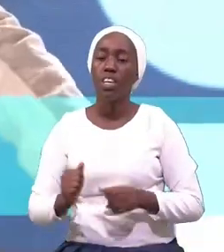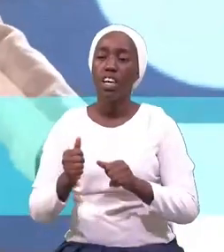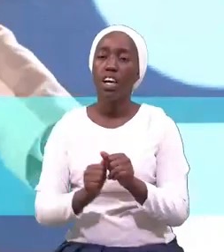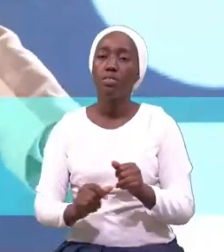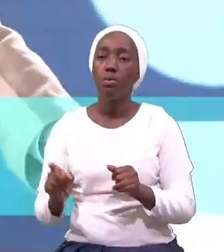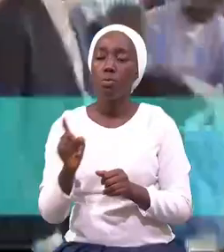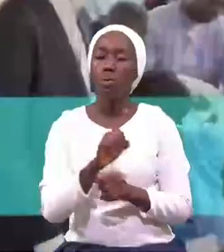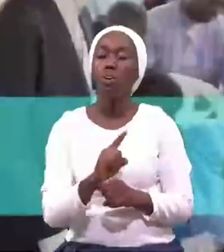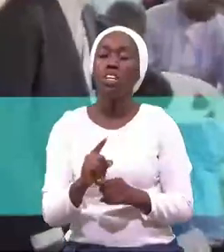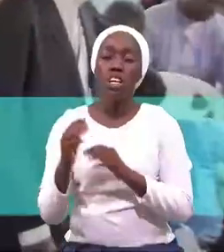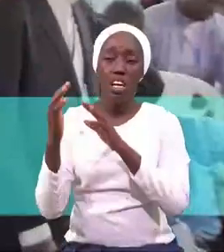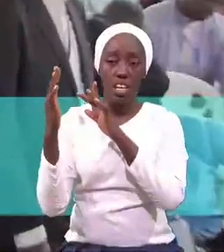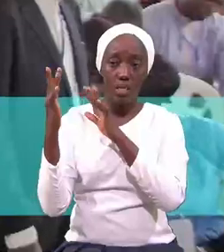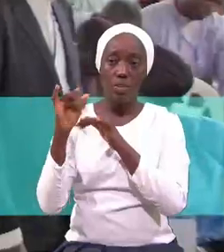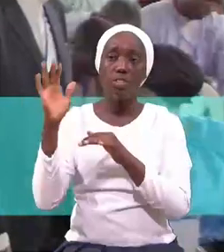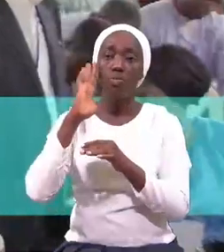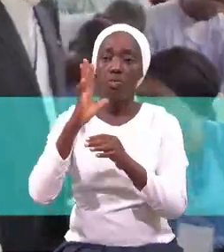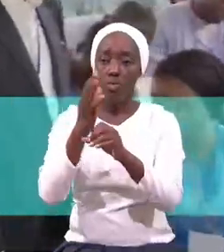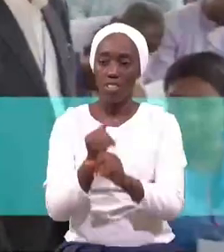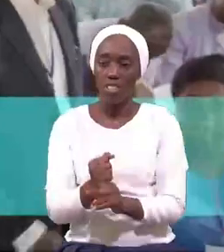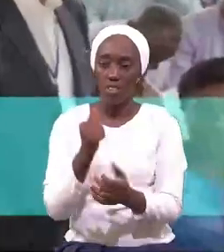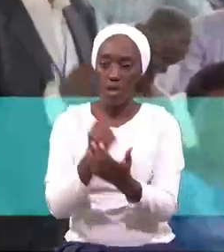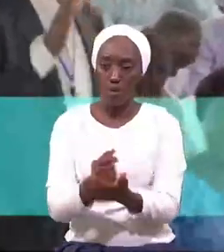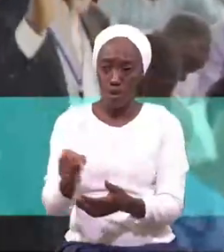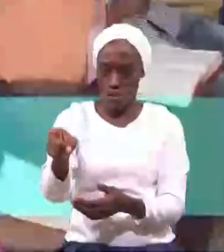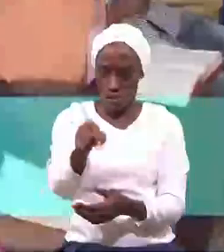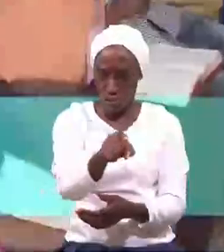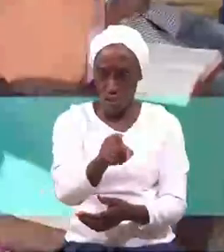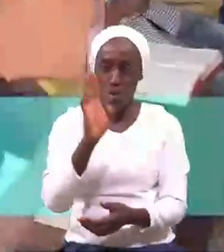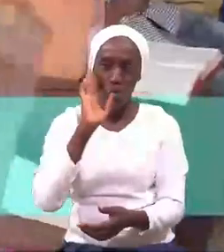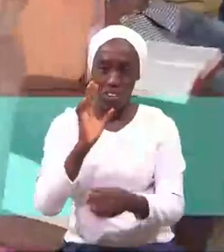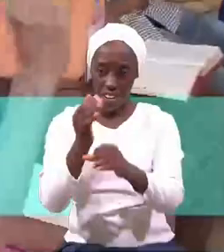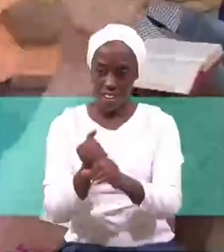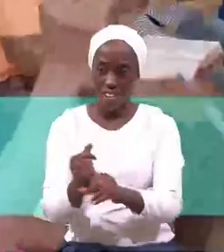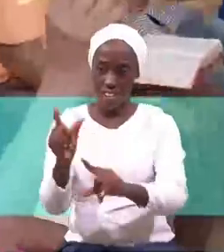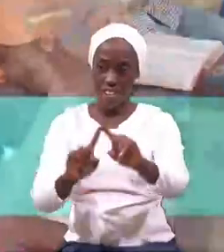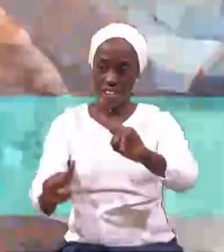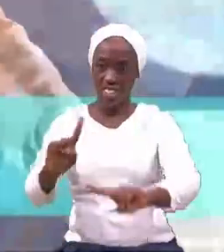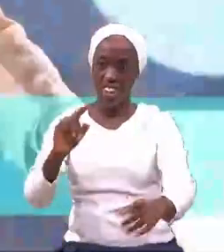Tous ceux qui espèrent vont recevoir. Toi, tu vas recevoir.